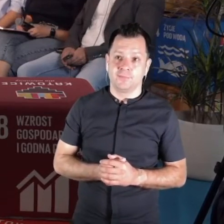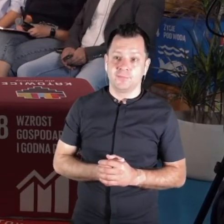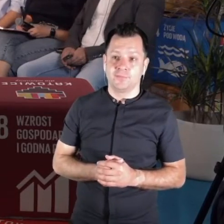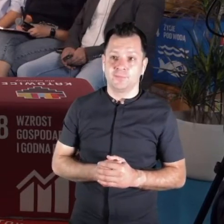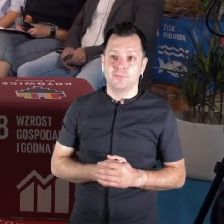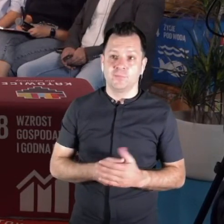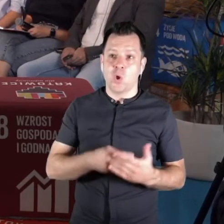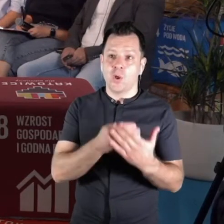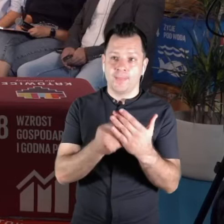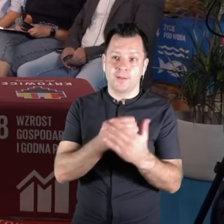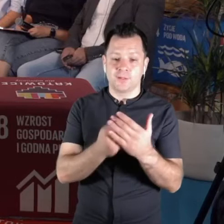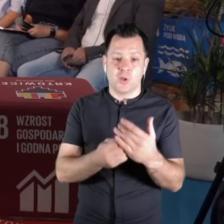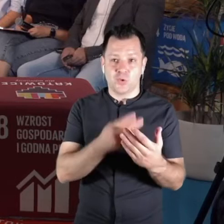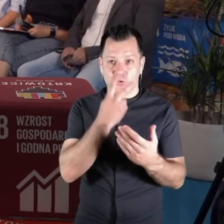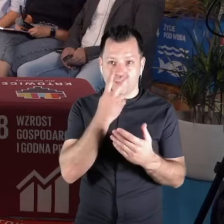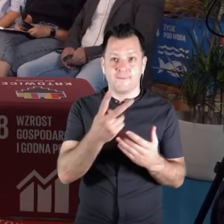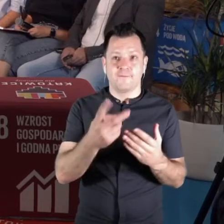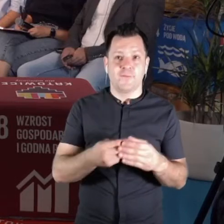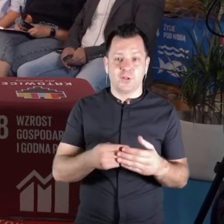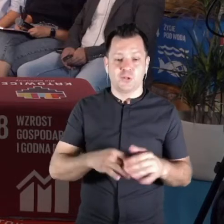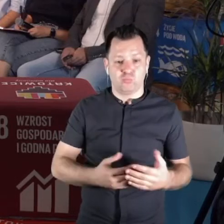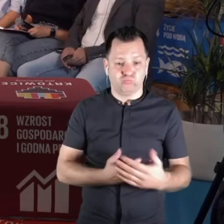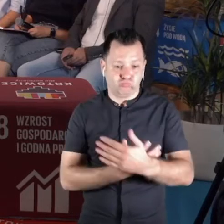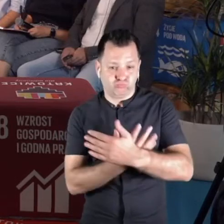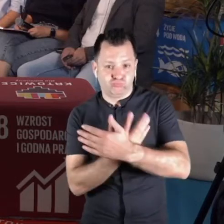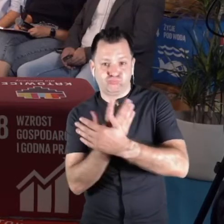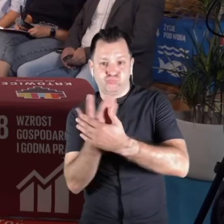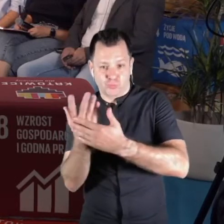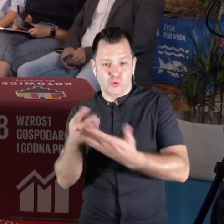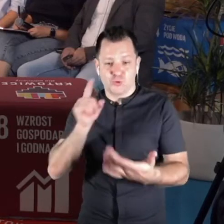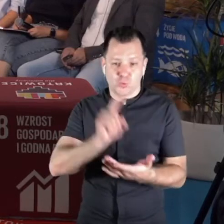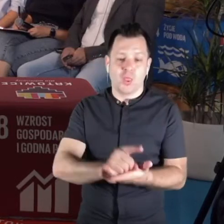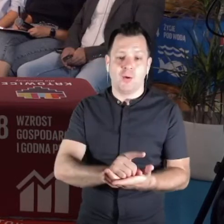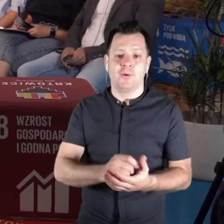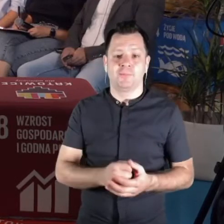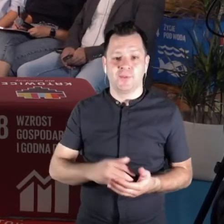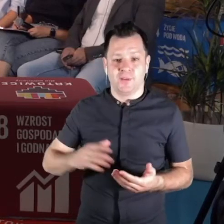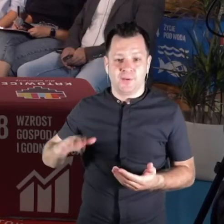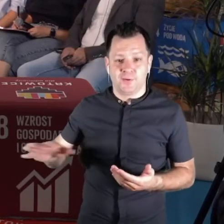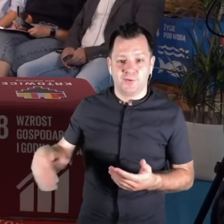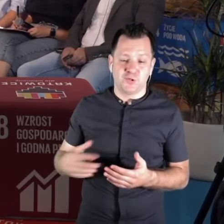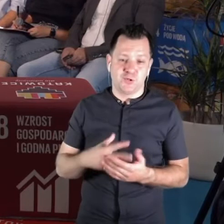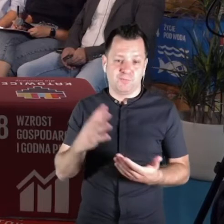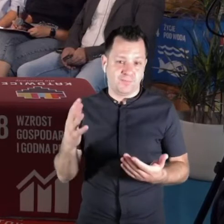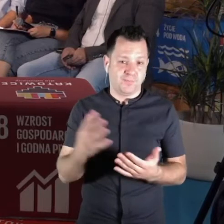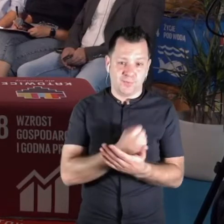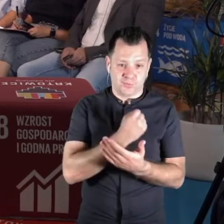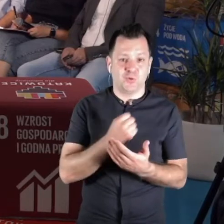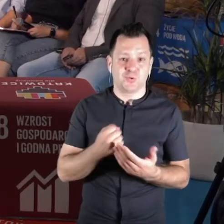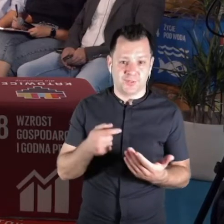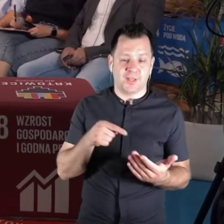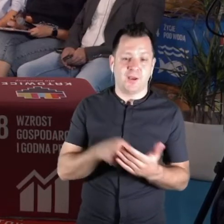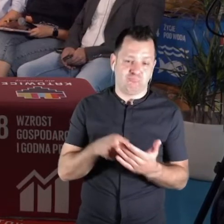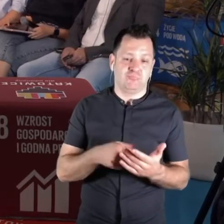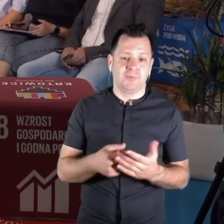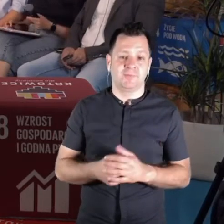jak dzieciom uprawa, powiedzmy, się udała. Dzieci bardzo chętnie korzystają ze